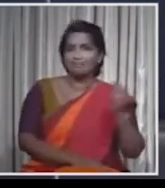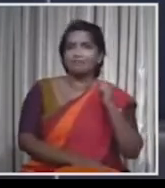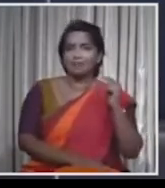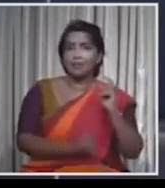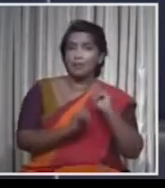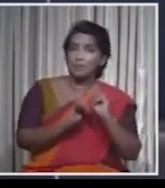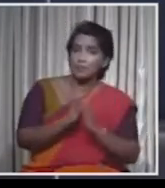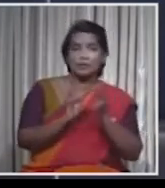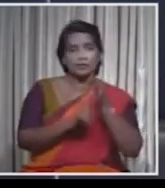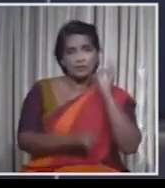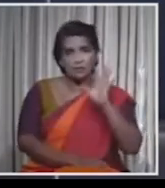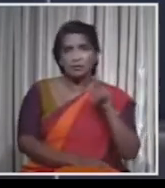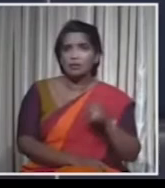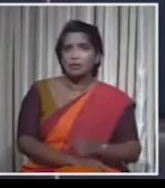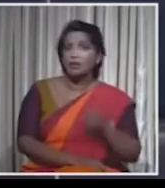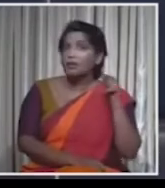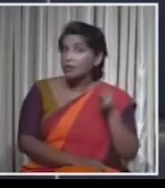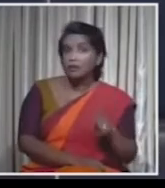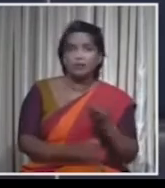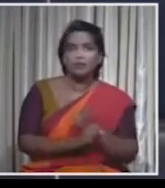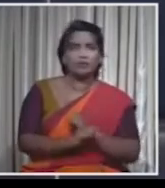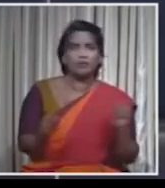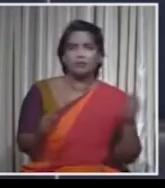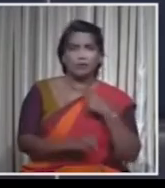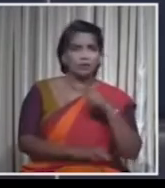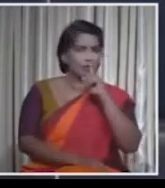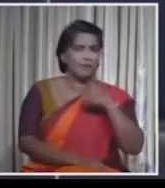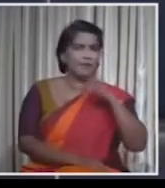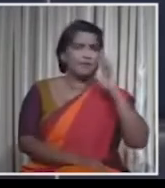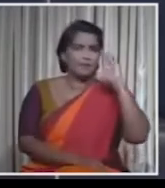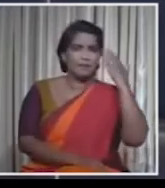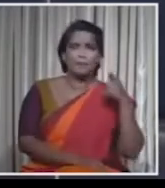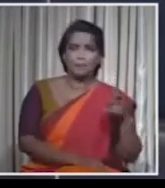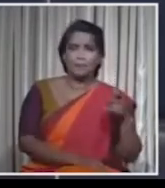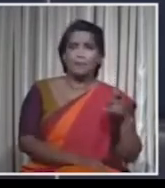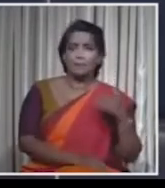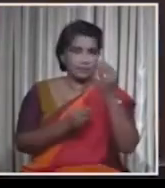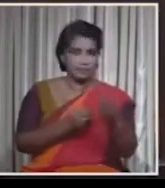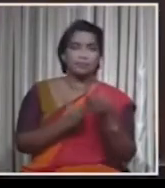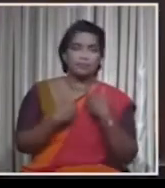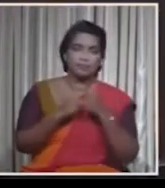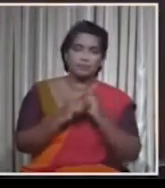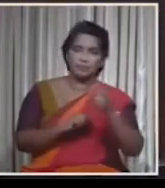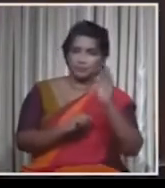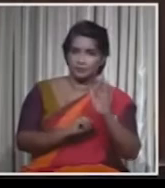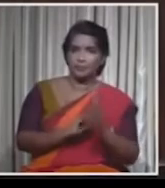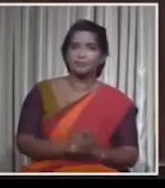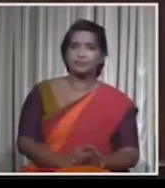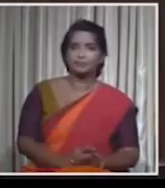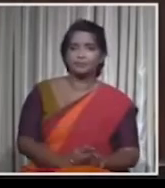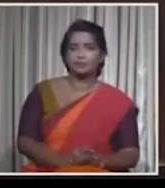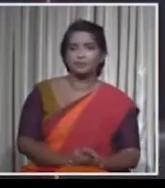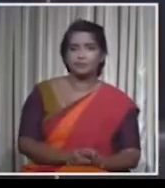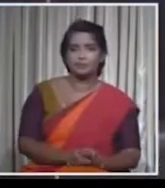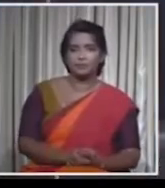කරත් ජනාධිපතිකම් කරත් ඒත් මෙතන එක නැහැ. ඒකයි මම කියන්නේ විශේෂයෙන්ම අපි මේක ලබලා දෙන්න ඕනේ. ඔව් විපක්ෂ නැහැ. කිසි